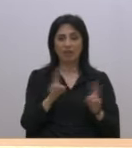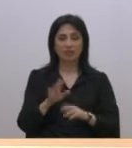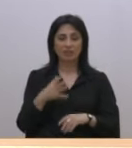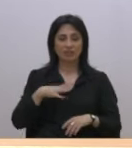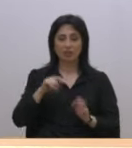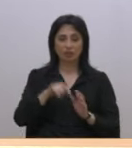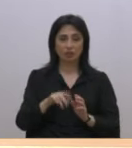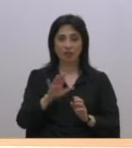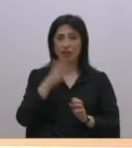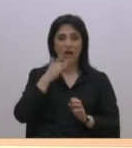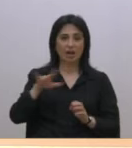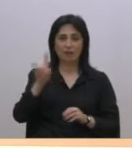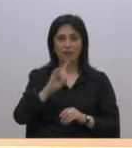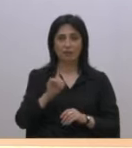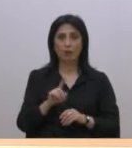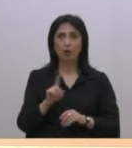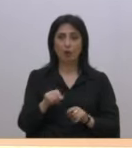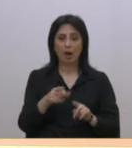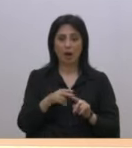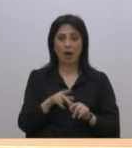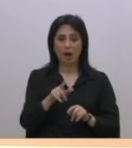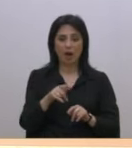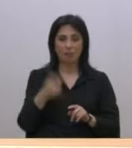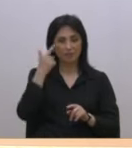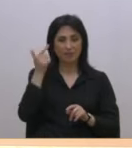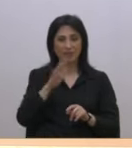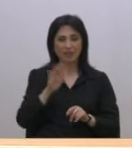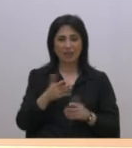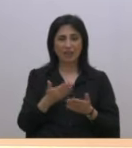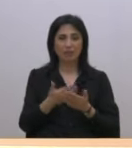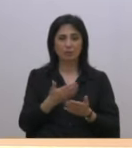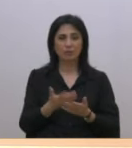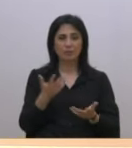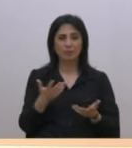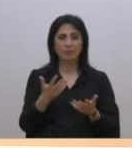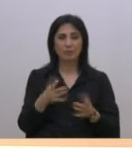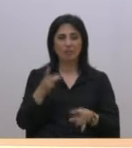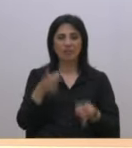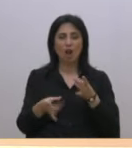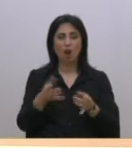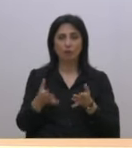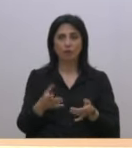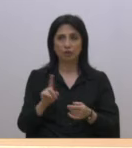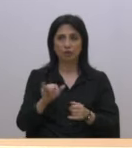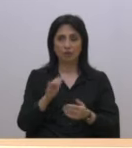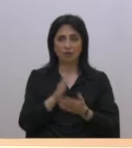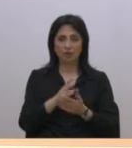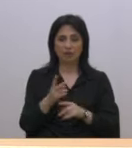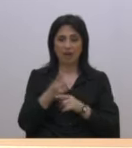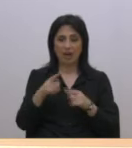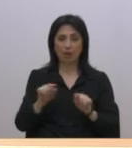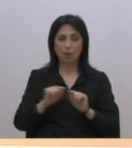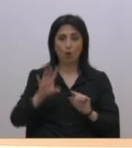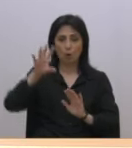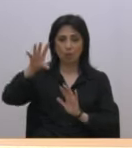ქვეყნის შიგნით, არც ქვეყნის გარეთ, რომ ამ უზნეობის და ამორალობის ჭაობში, სადაც არის რადიკალური